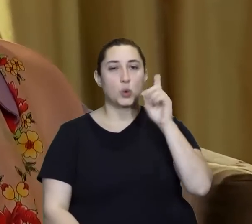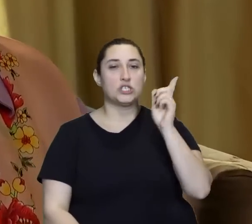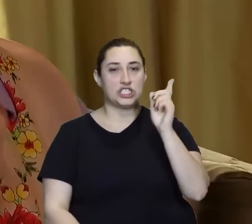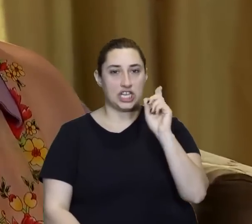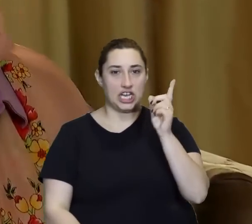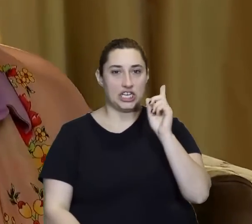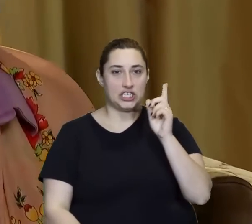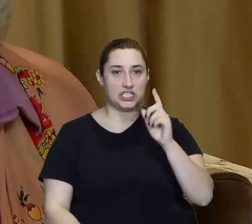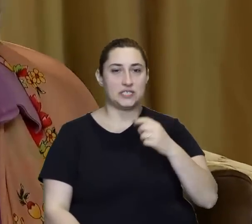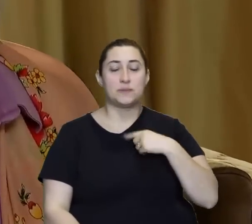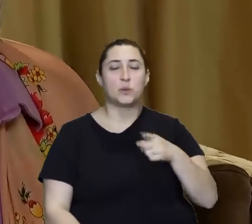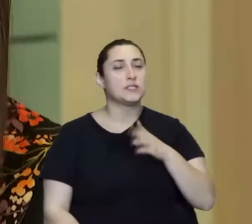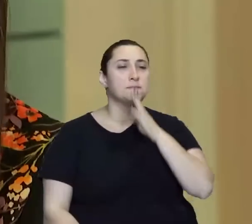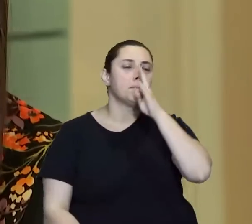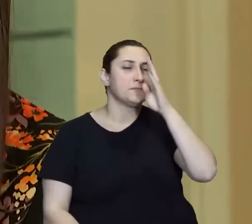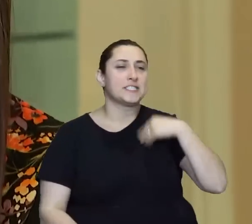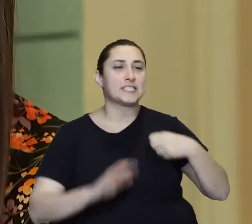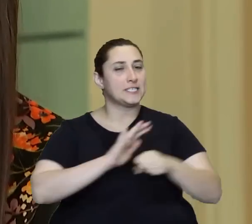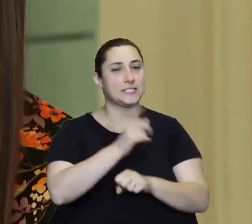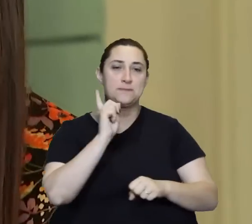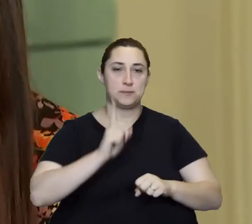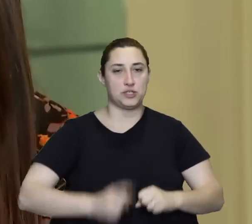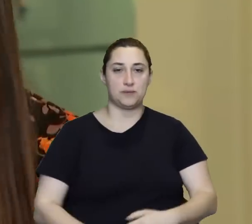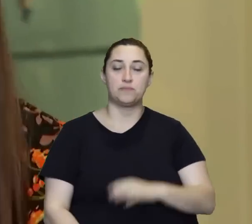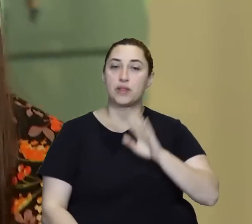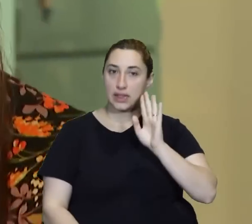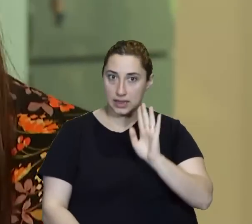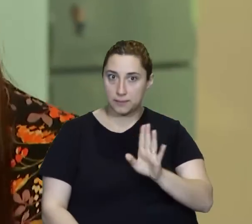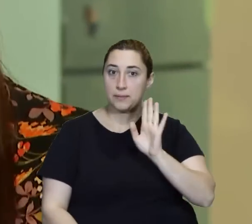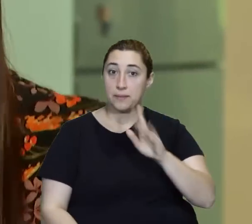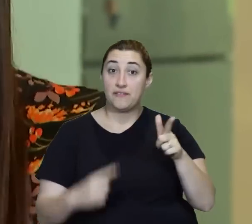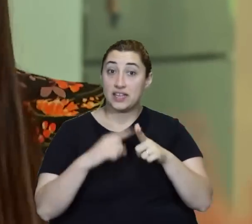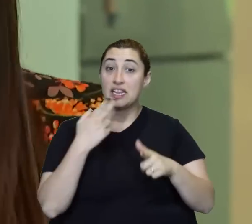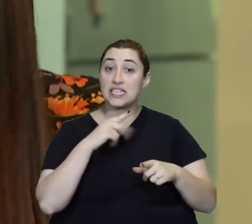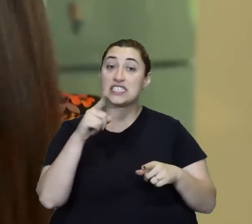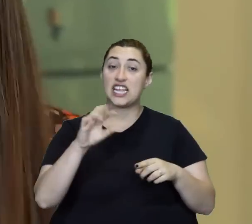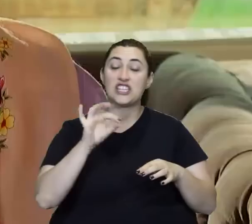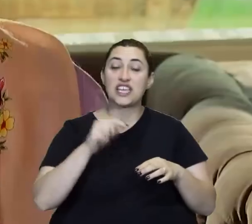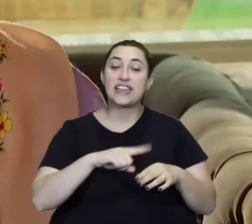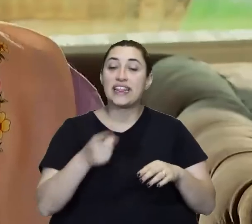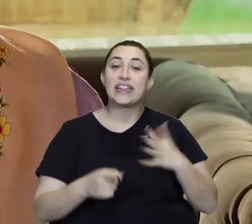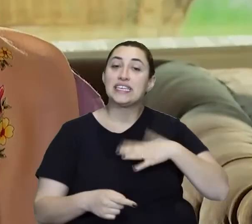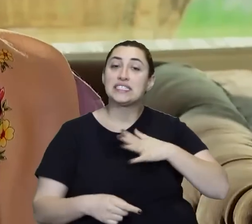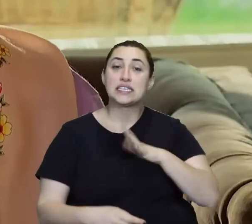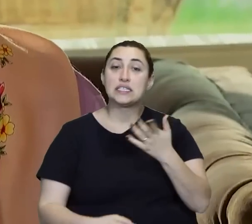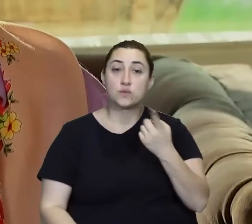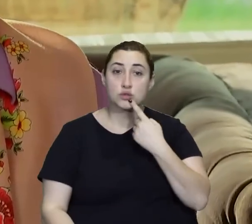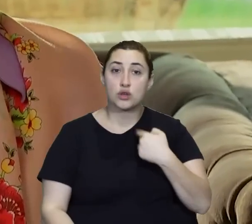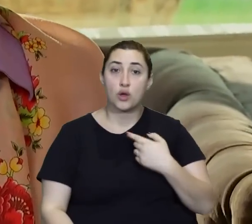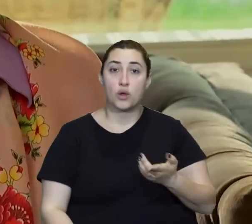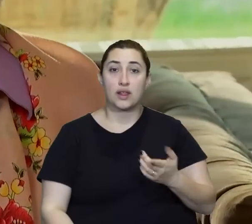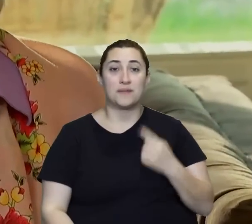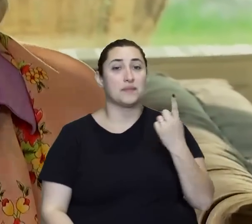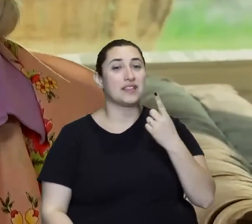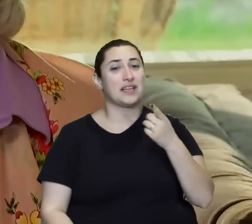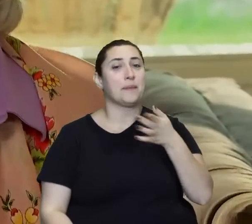ona. Burnundan getireceğim, burnundan. Tamam, tamam Fikriye teyze. Sen çayın yanında ne istediğini söylemedin hala.